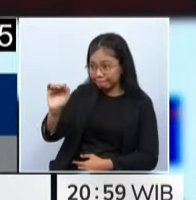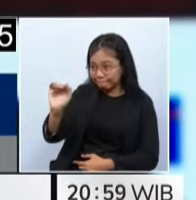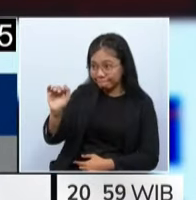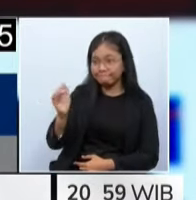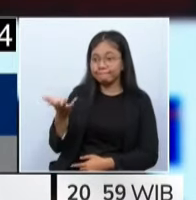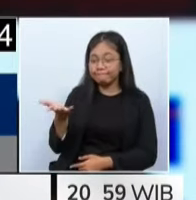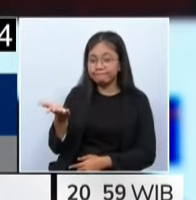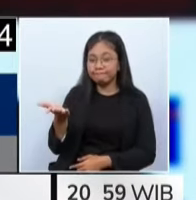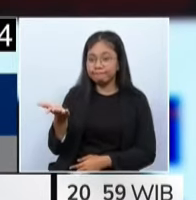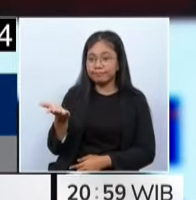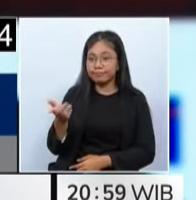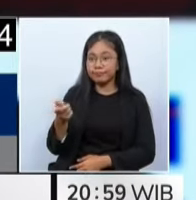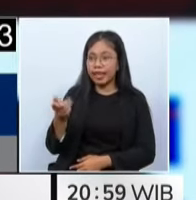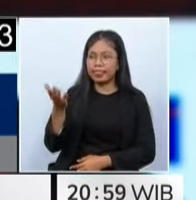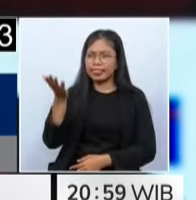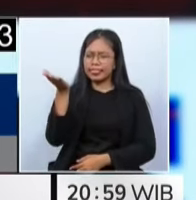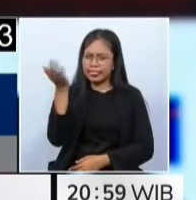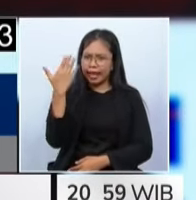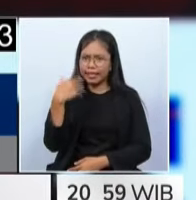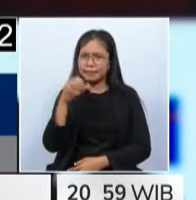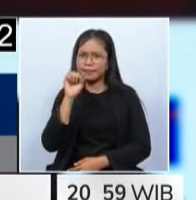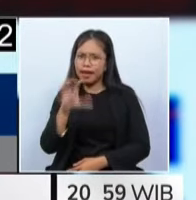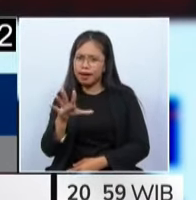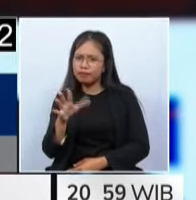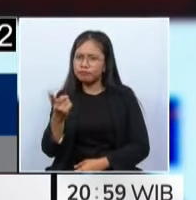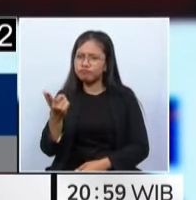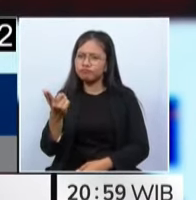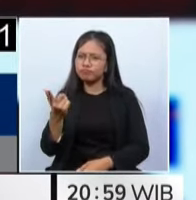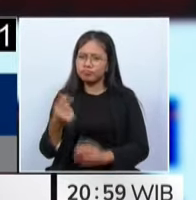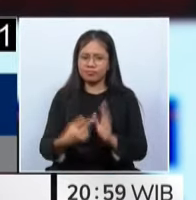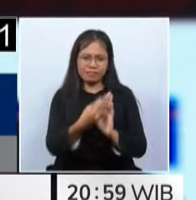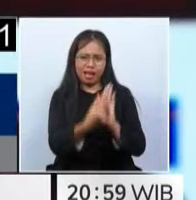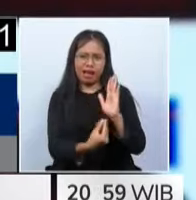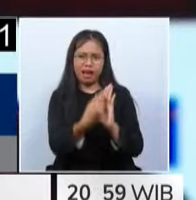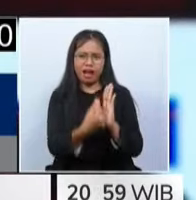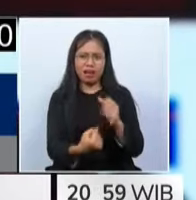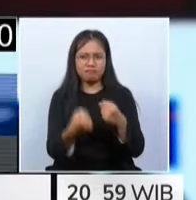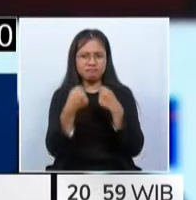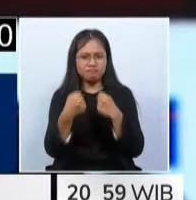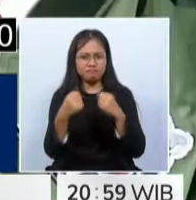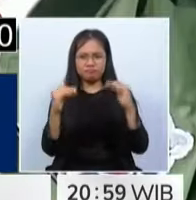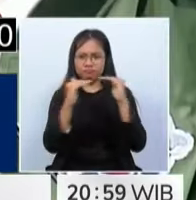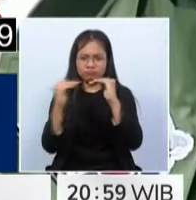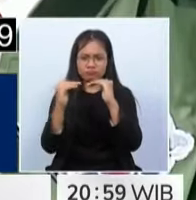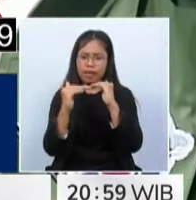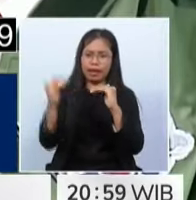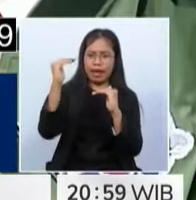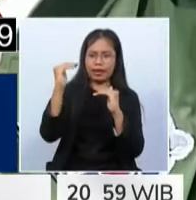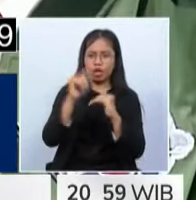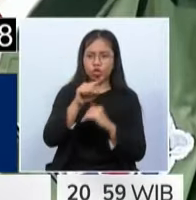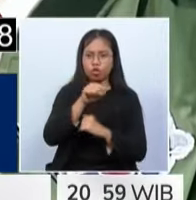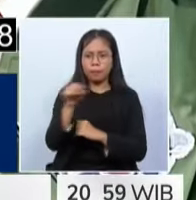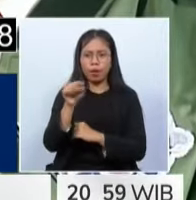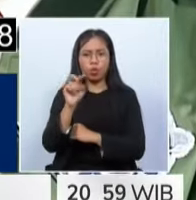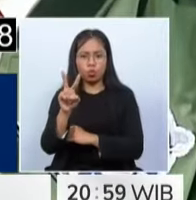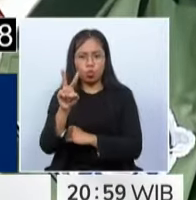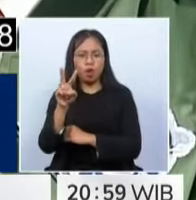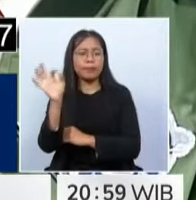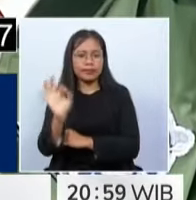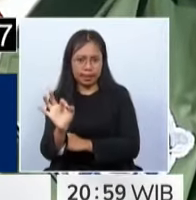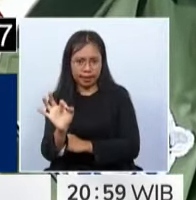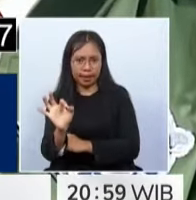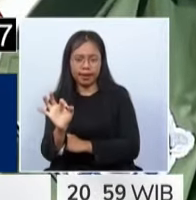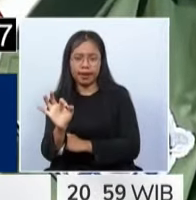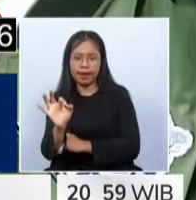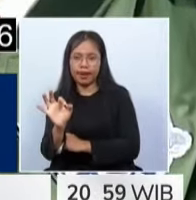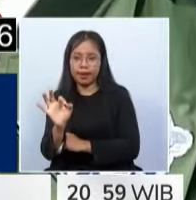Ganjar mengatakan bahwa anggaran pertanan kita sebaiknya naik 1 samp 2% dan bahwa